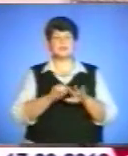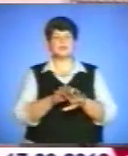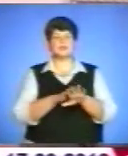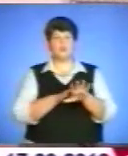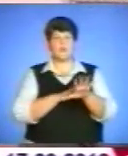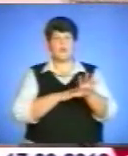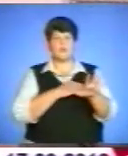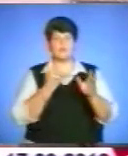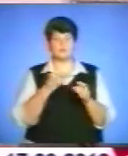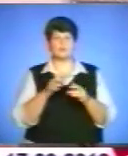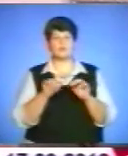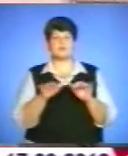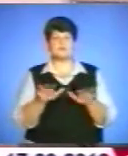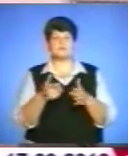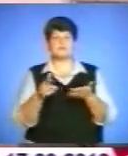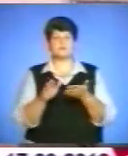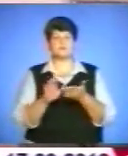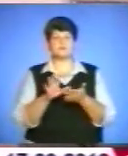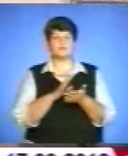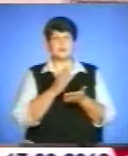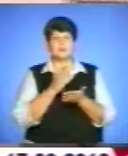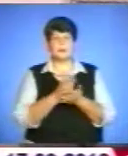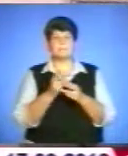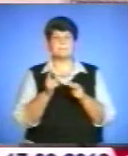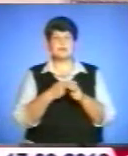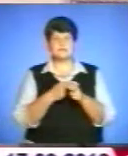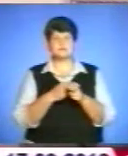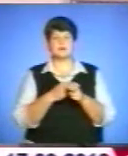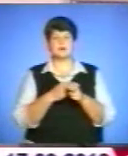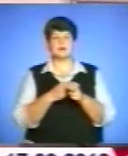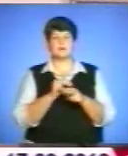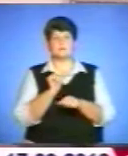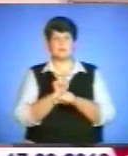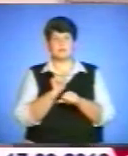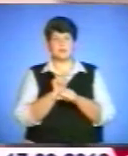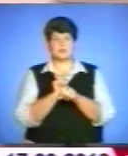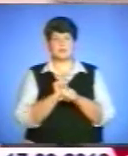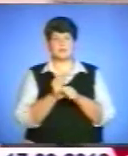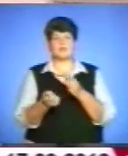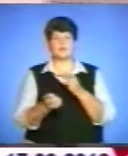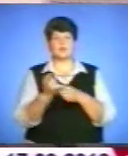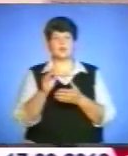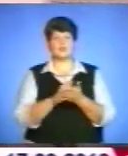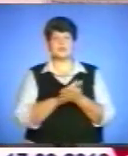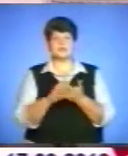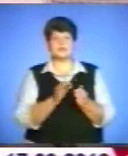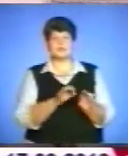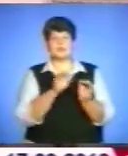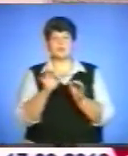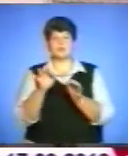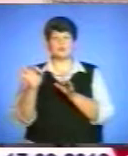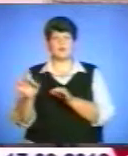процес. Він відбувається без припинення технологічного циклу видобутку очистки транспортування